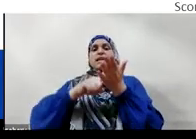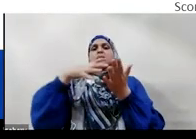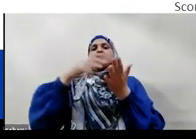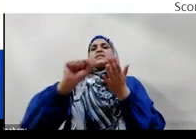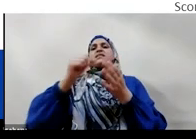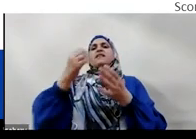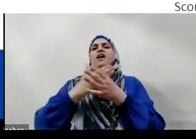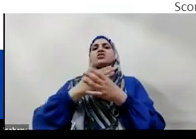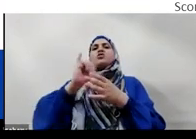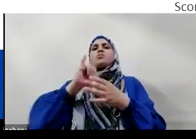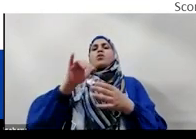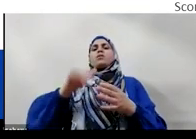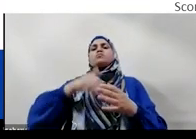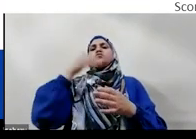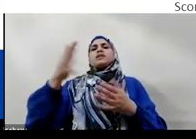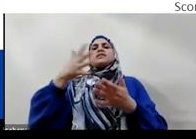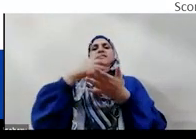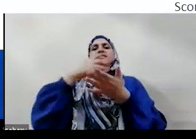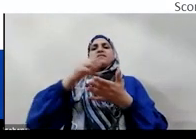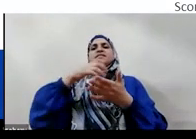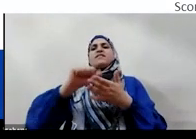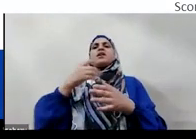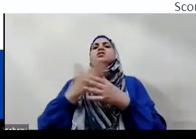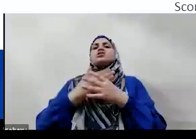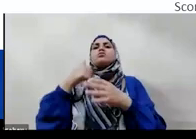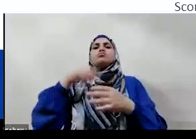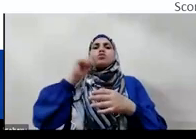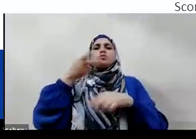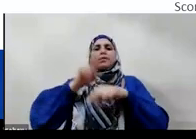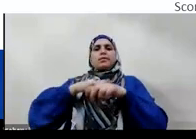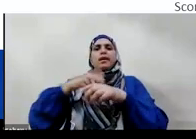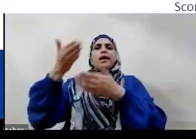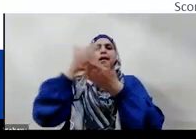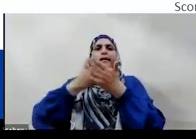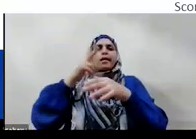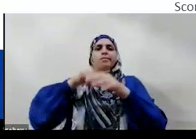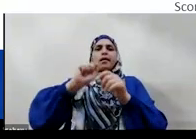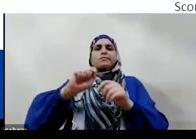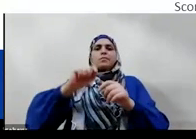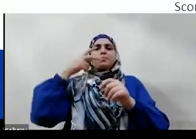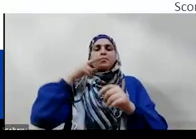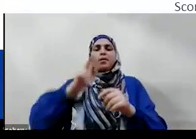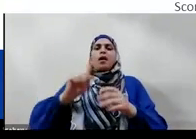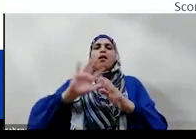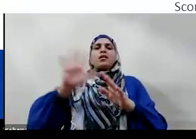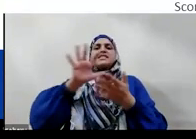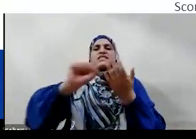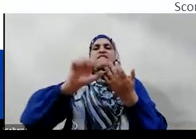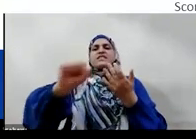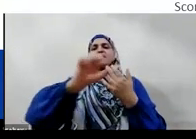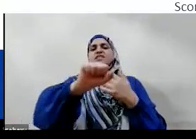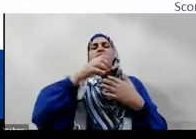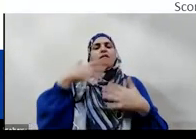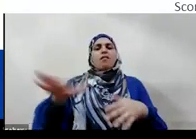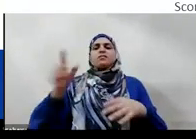بتاعتي تتعمل لها سيف، ما اضطرش ان انا اعيد الانفورميشن كل مره بدخل يعني على الابلكيشن